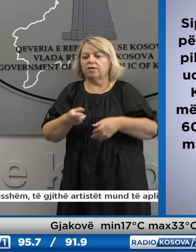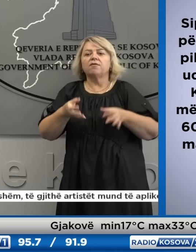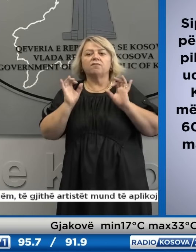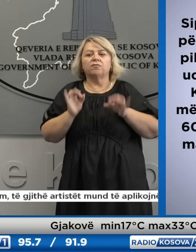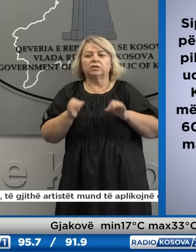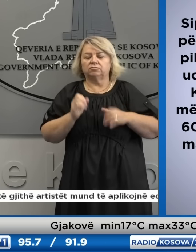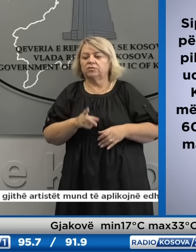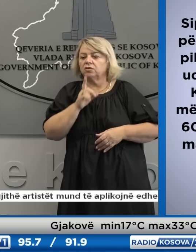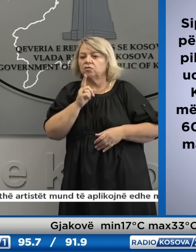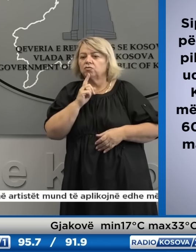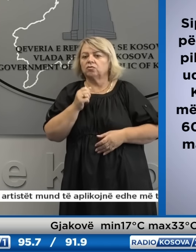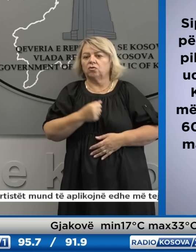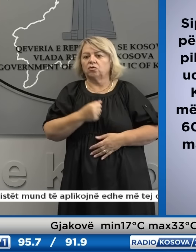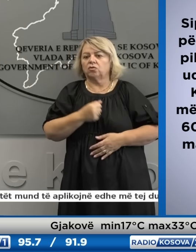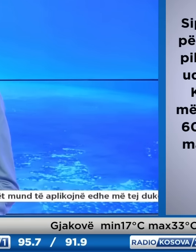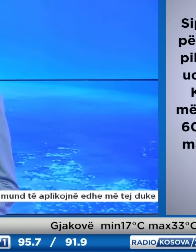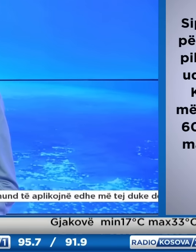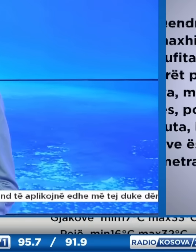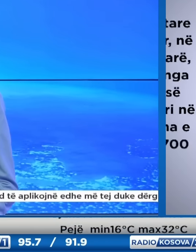veçanërisht për ata që vuajnë nga sëmundjet.